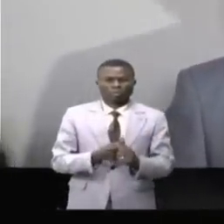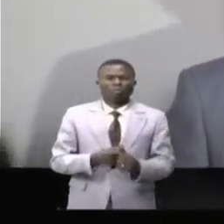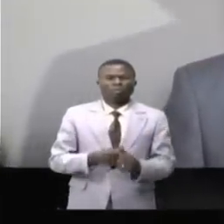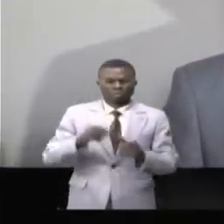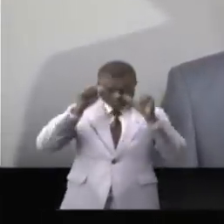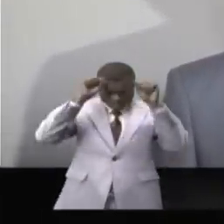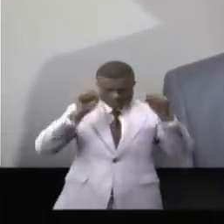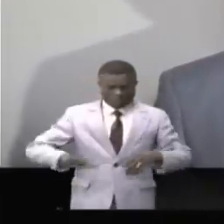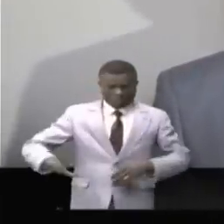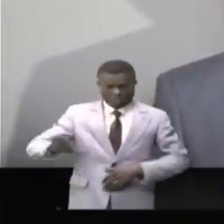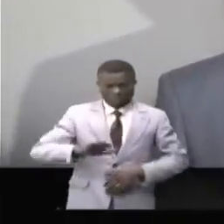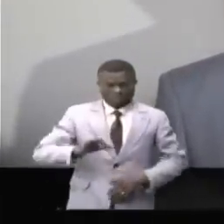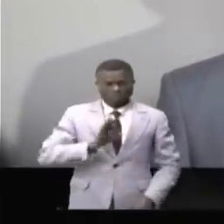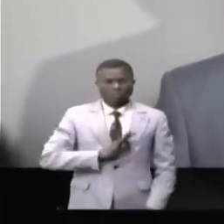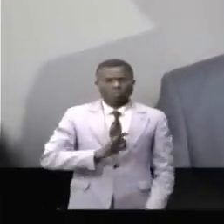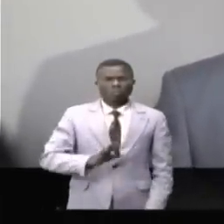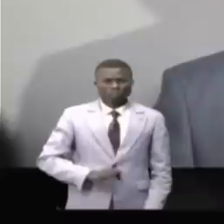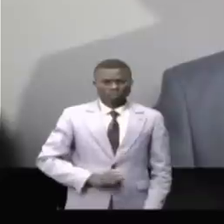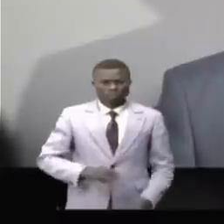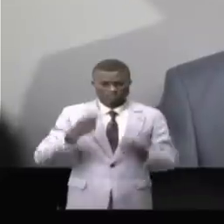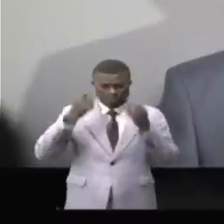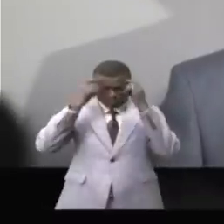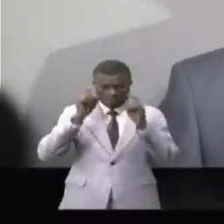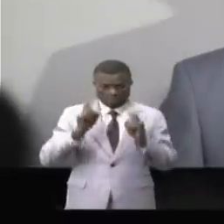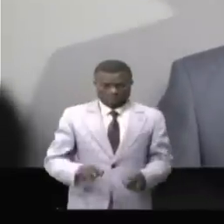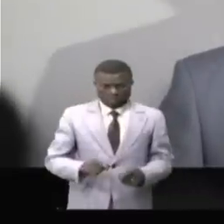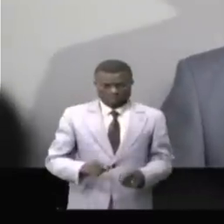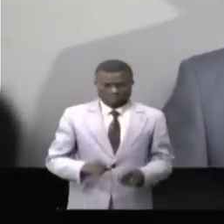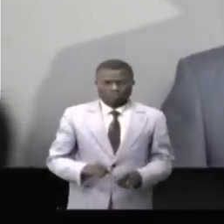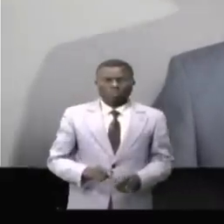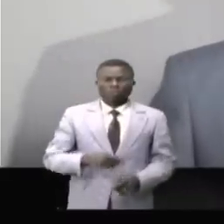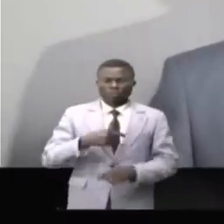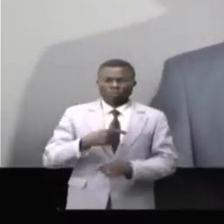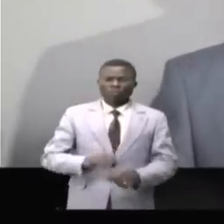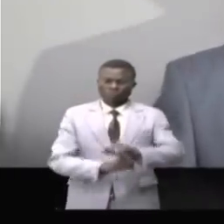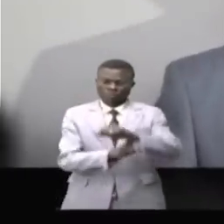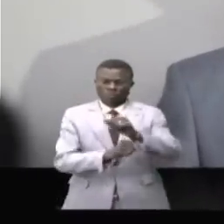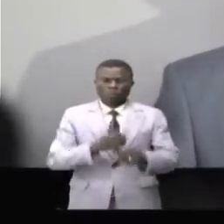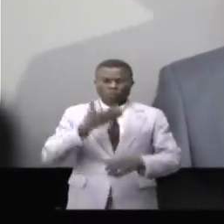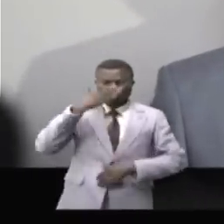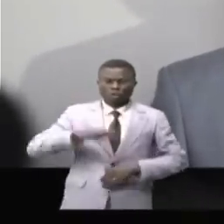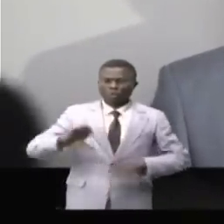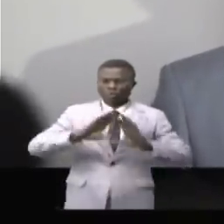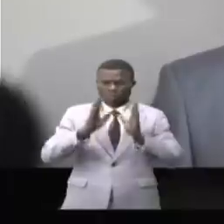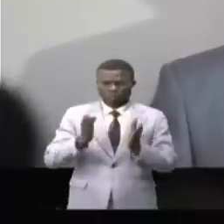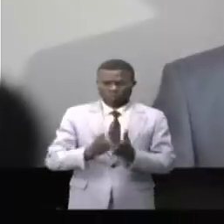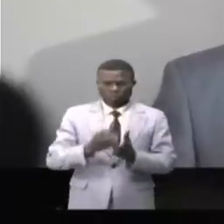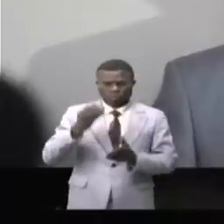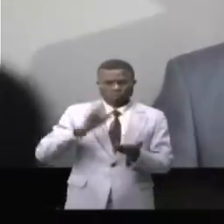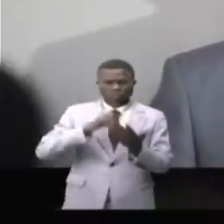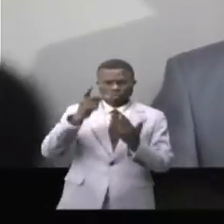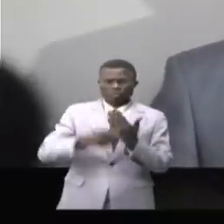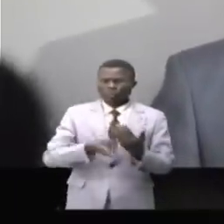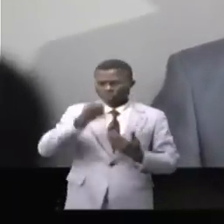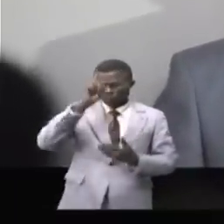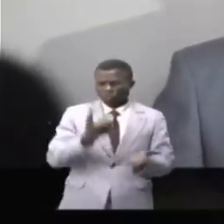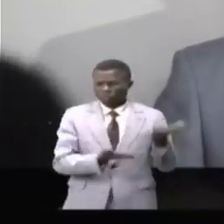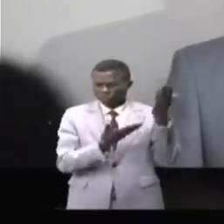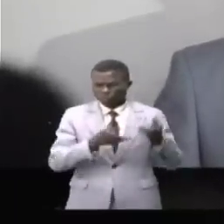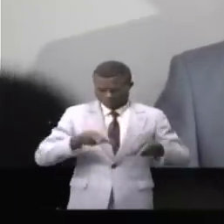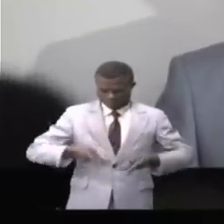son Excellence Félix-Antoine Tshisekedi Tshilombo, a décidé de lancer la couverture santé universelle, qui est son programme phare, qui doit permettre à tous les